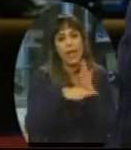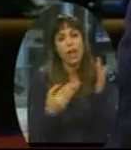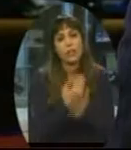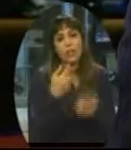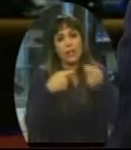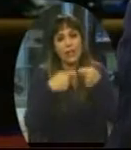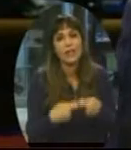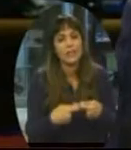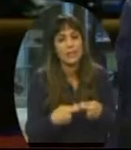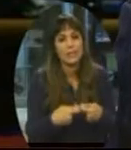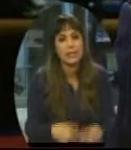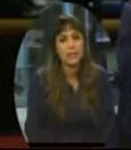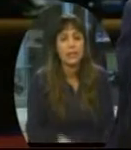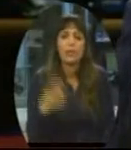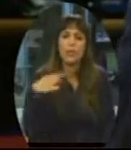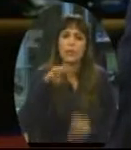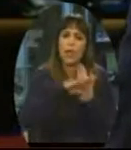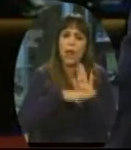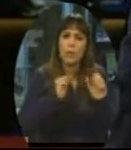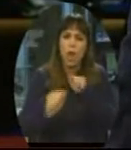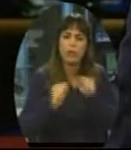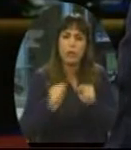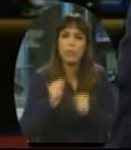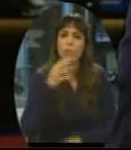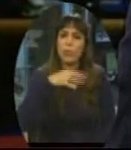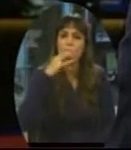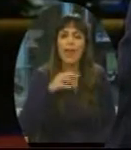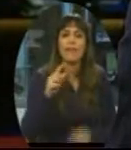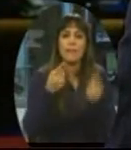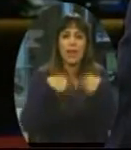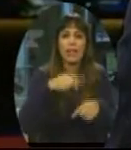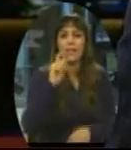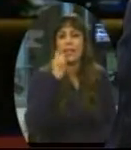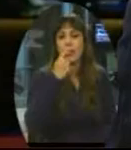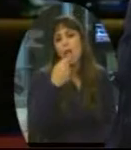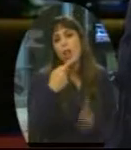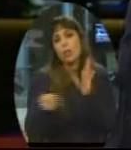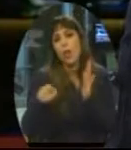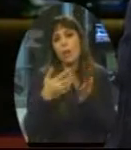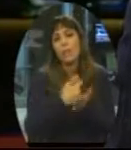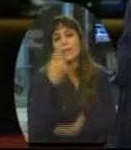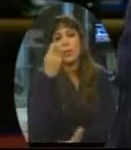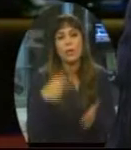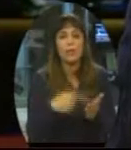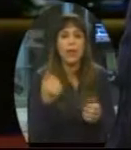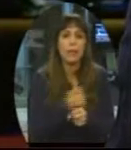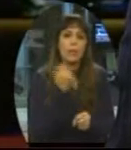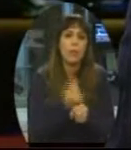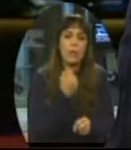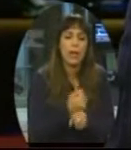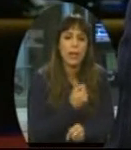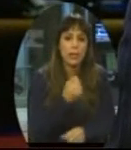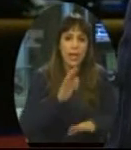הכללים הוחמרו, והם מאפשרים לוועדת האתיקה לשלול מסכורות מחברי כנסת בגלל ביצוע עבירות אתיות. כמו כן,